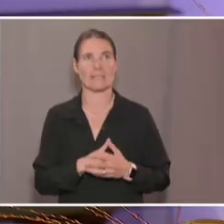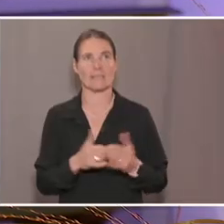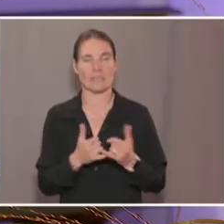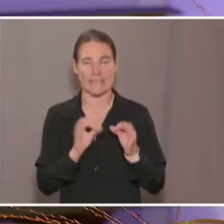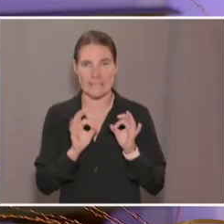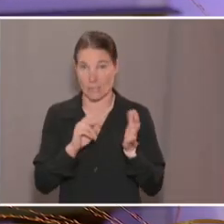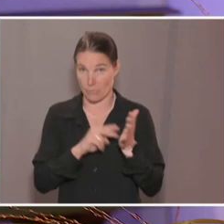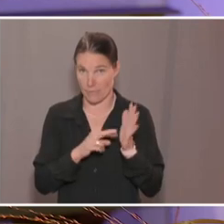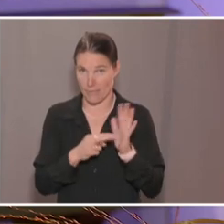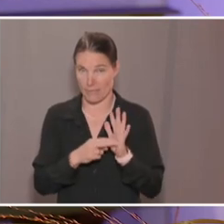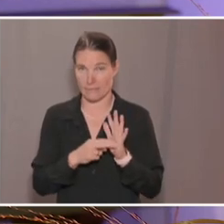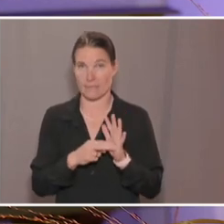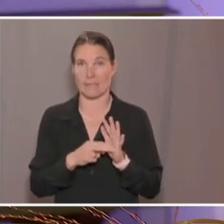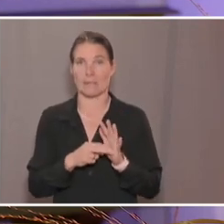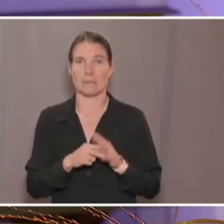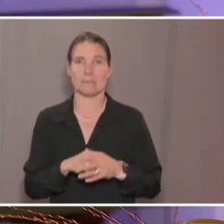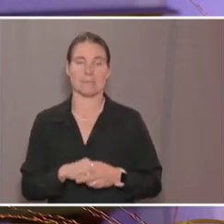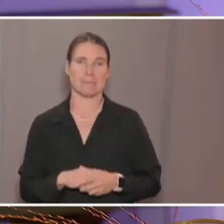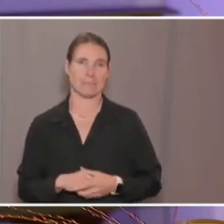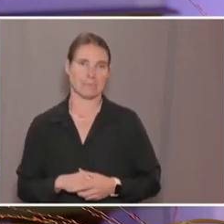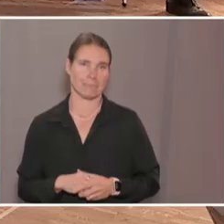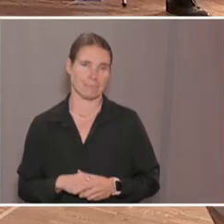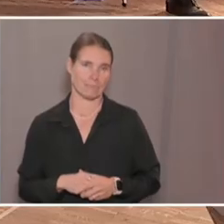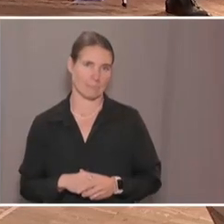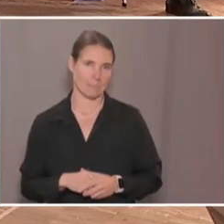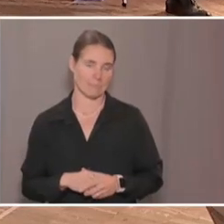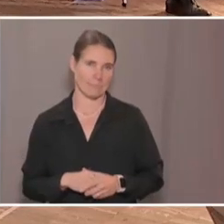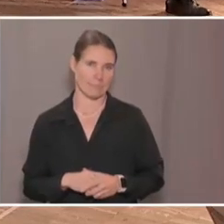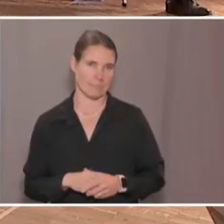geplant, weil wir wollten Ihnen ein Geburtstagsgeschenk machen.